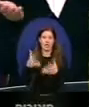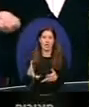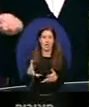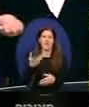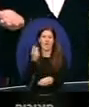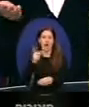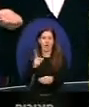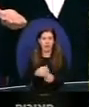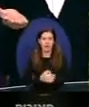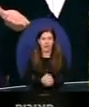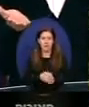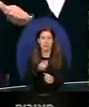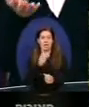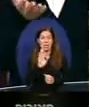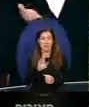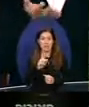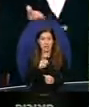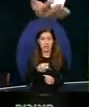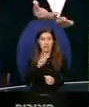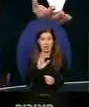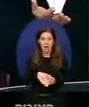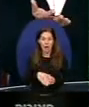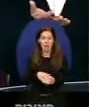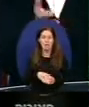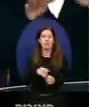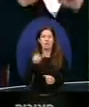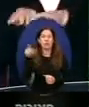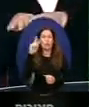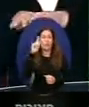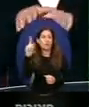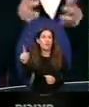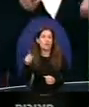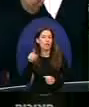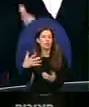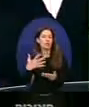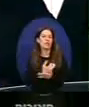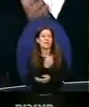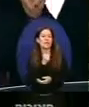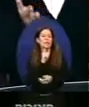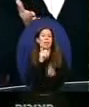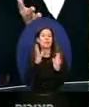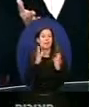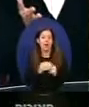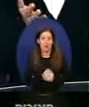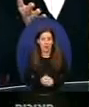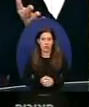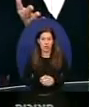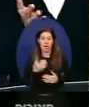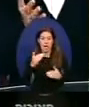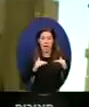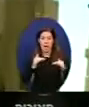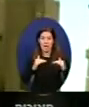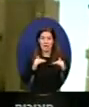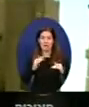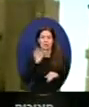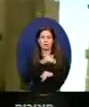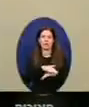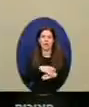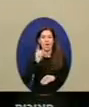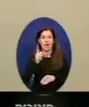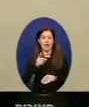צריך לגרום לזה שהוא ידע שהוא ישיג מעט מאוד, ואז אתה מוריד לו את התיאבון. המאזן ביניהם בסופו של דבר משפיע על הרתעה ועל